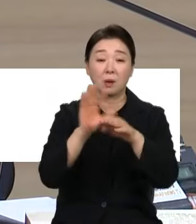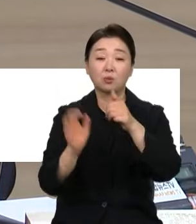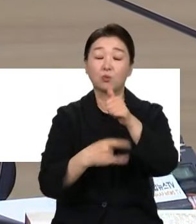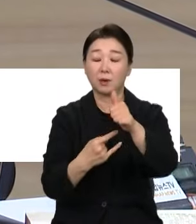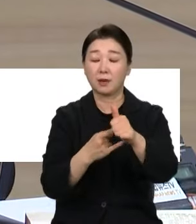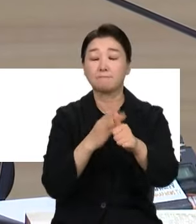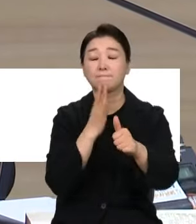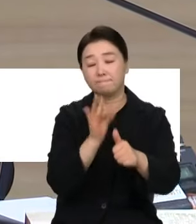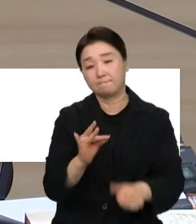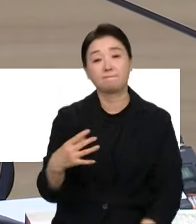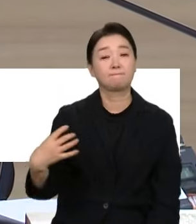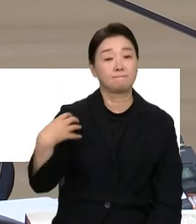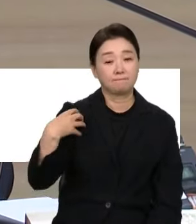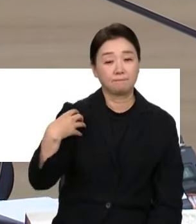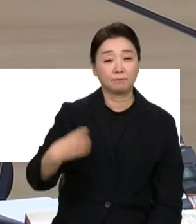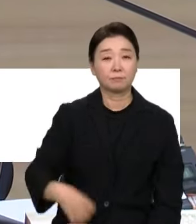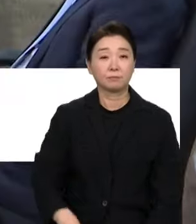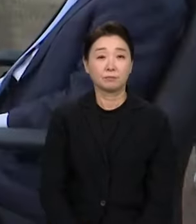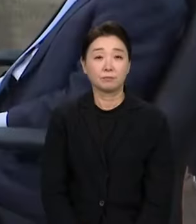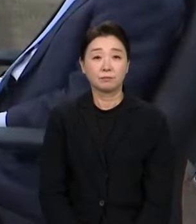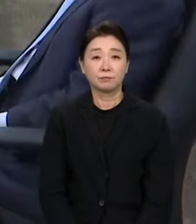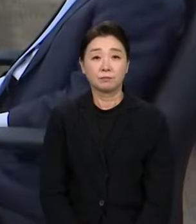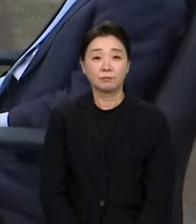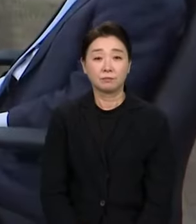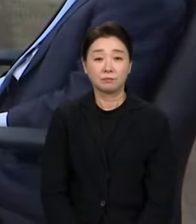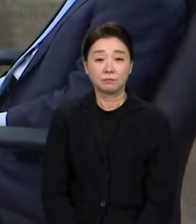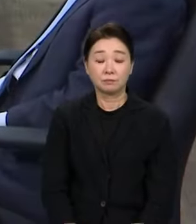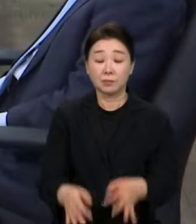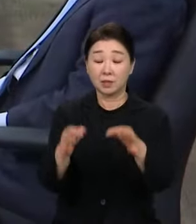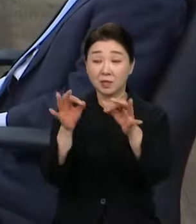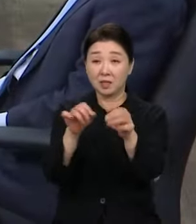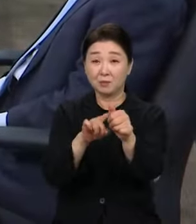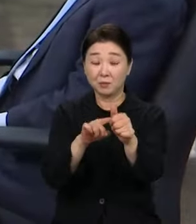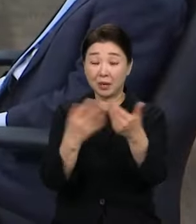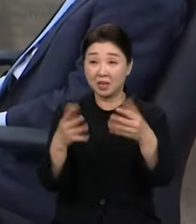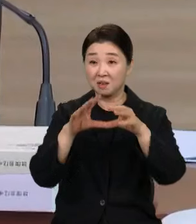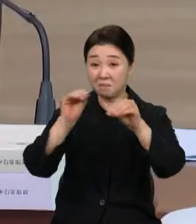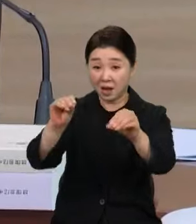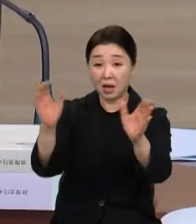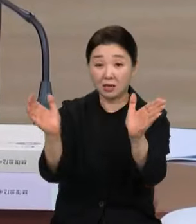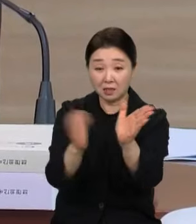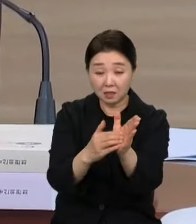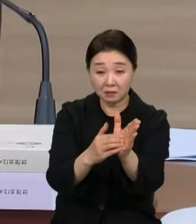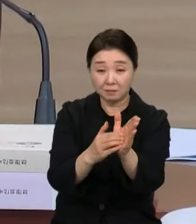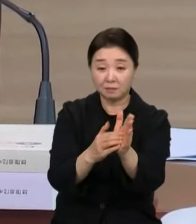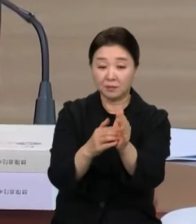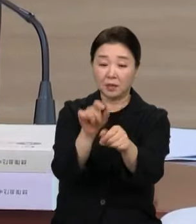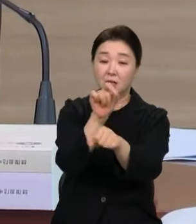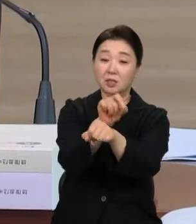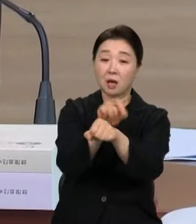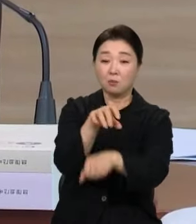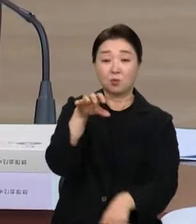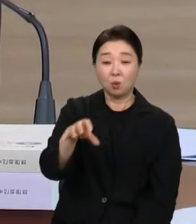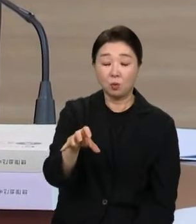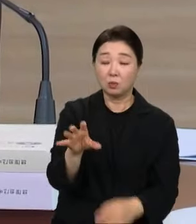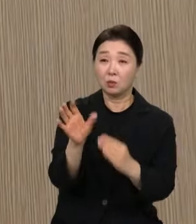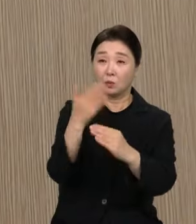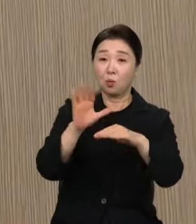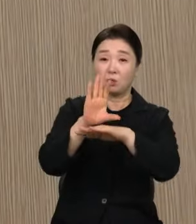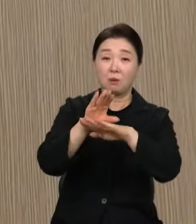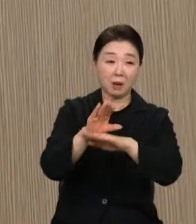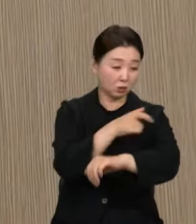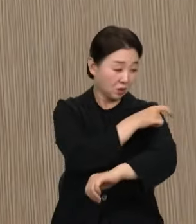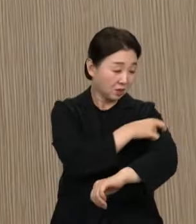당연한 책무라고 생각합니다. 김 위원장 직무가 정지되더라도 사무처에서 공영방송 신임 이사